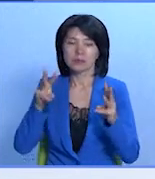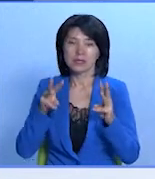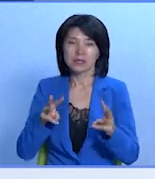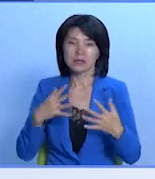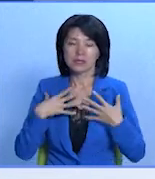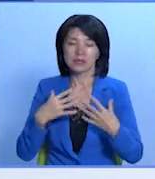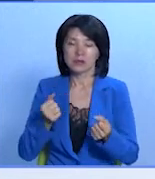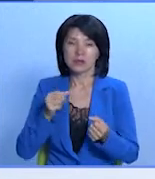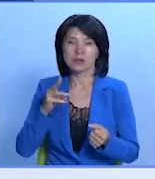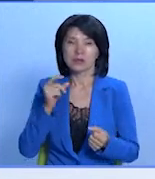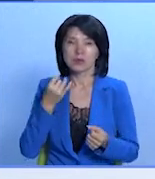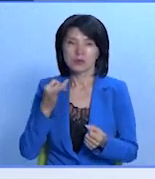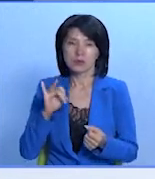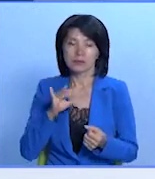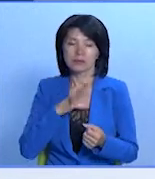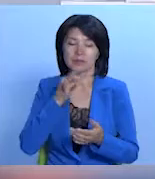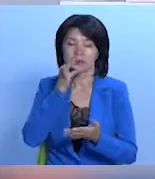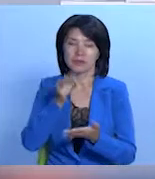вице-министр Ажар Гиният жауап берді.